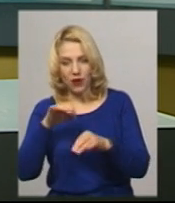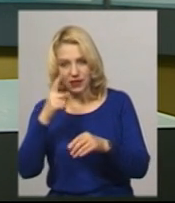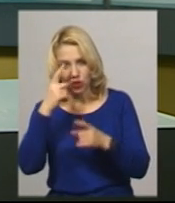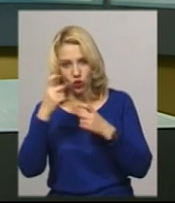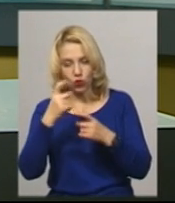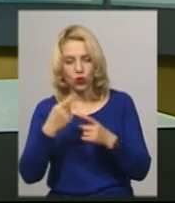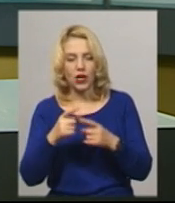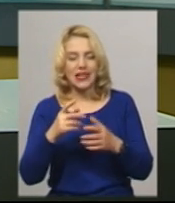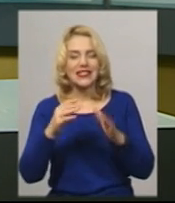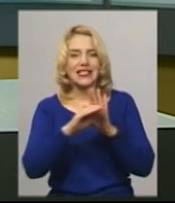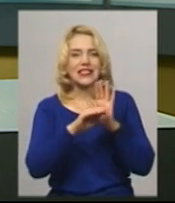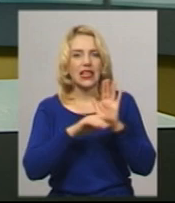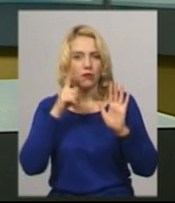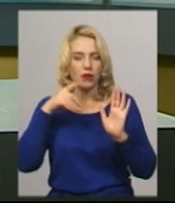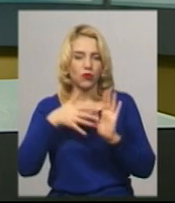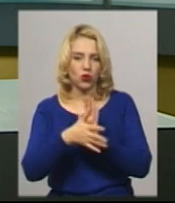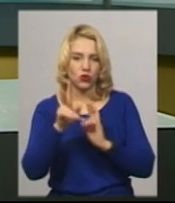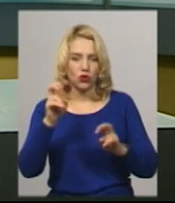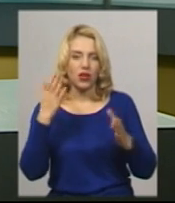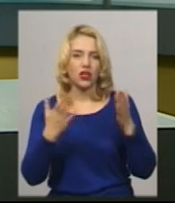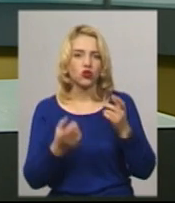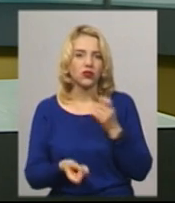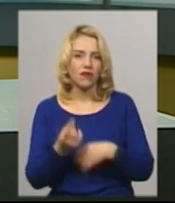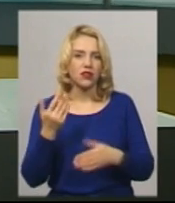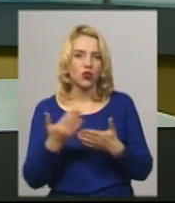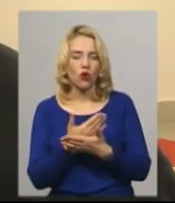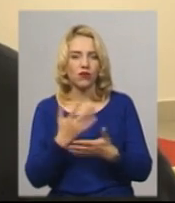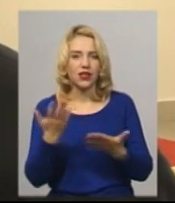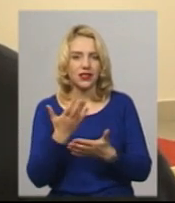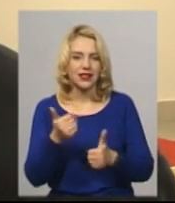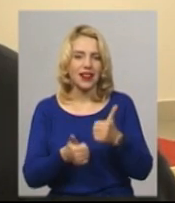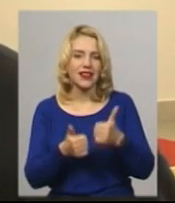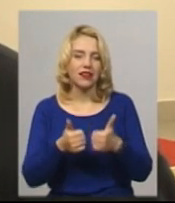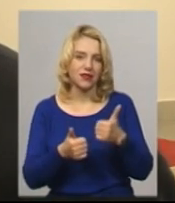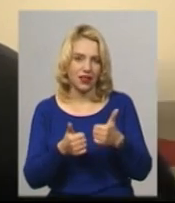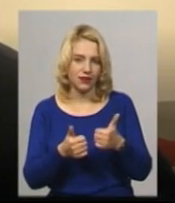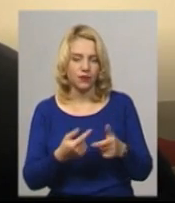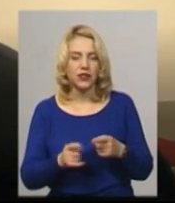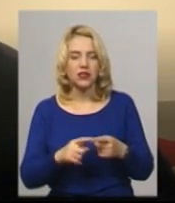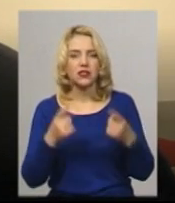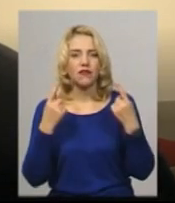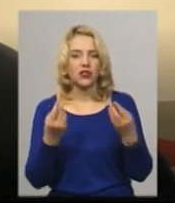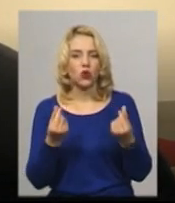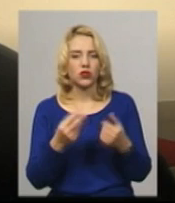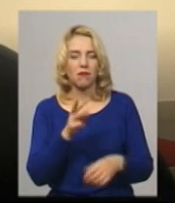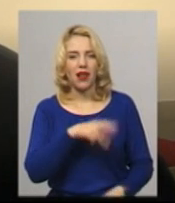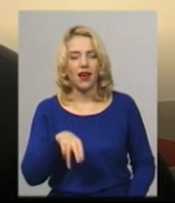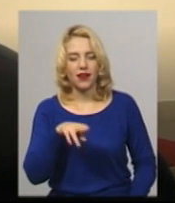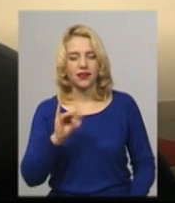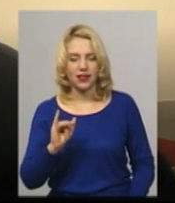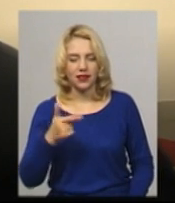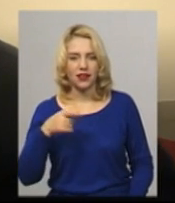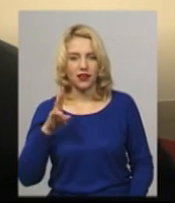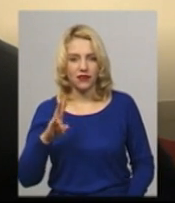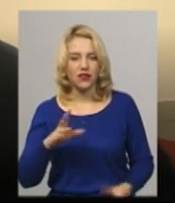як з'являється новий вже підписаний тендер по ремонту. Це величезні кошти, мільярди гривень витрачаються